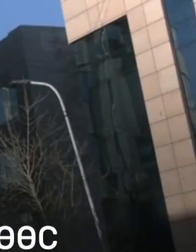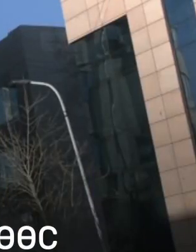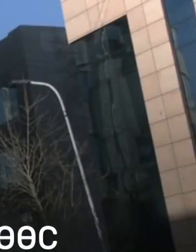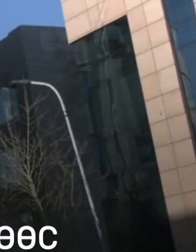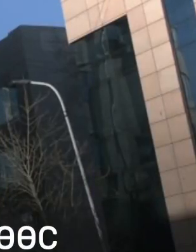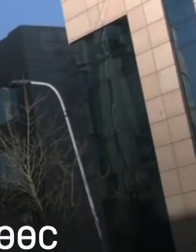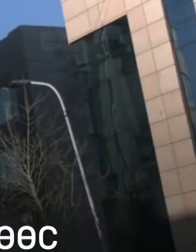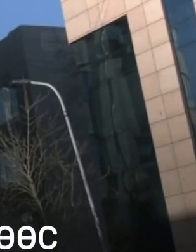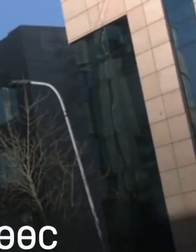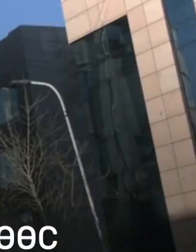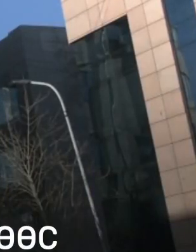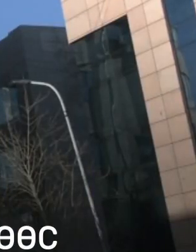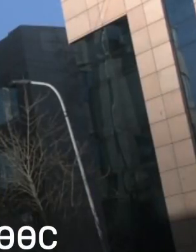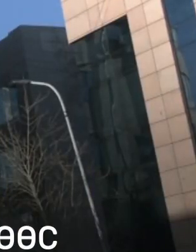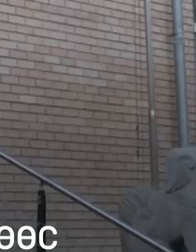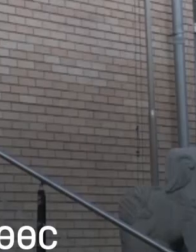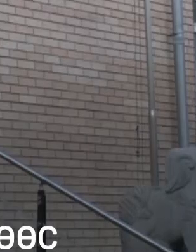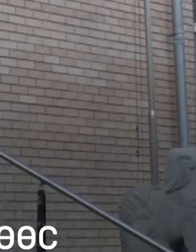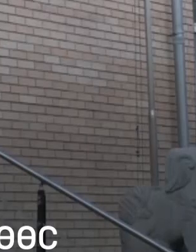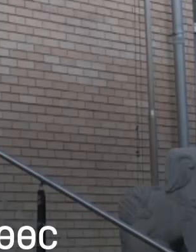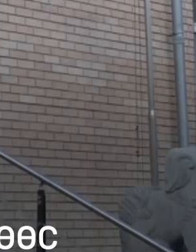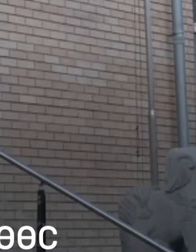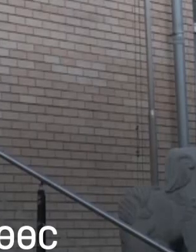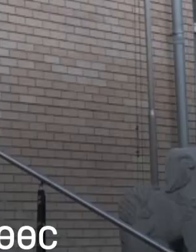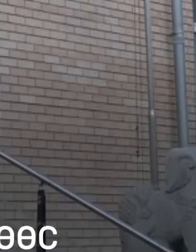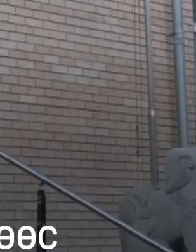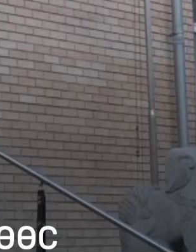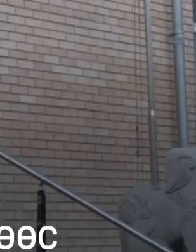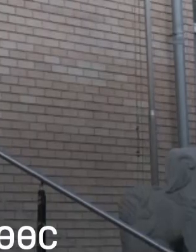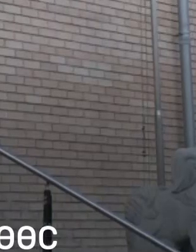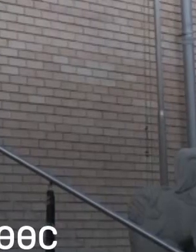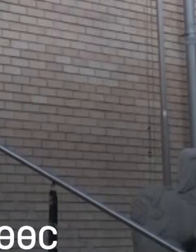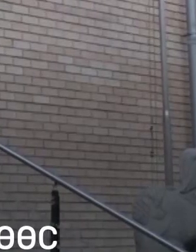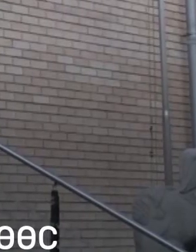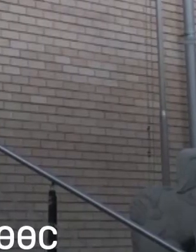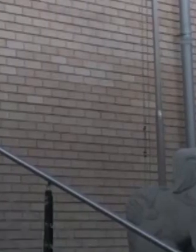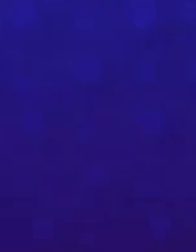Энэ жил нийгмийн даатгалын санд төсвөөс 700 орчим тэрбум төгрөгийн татаас олгожээ.